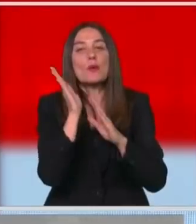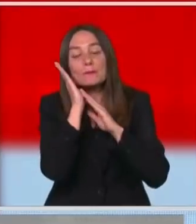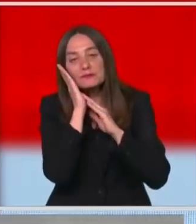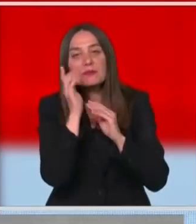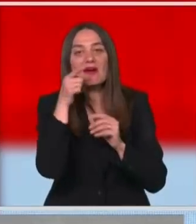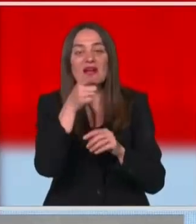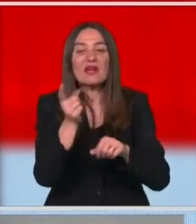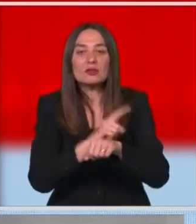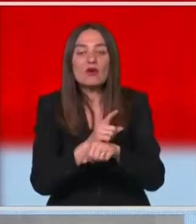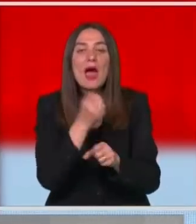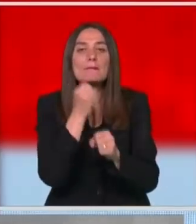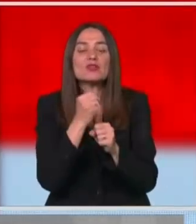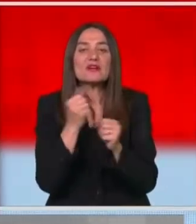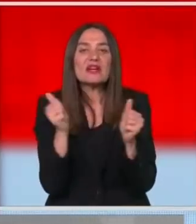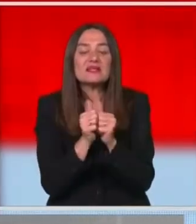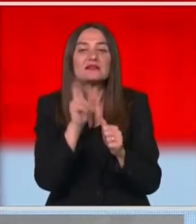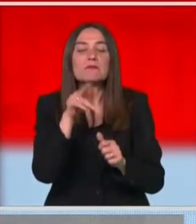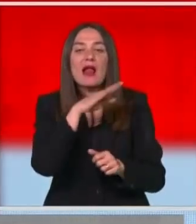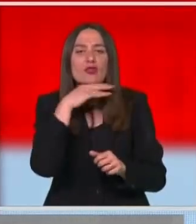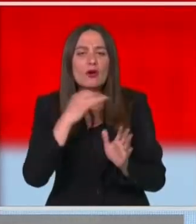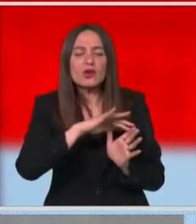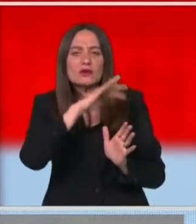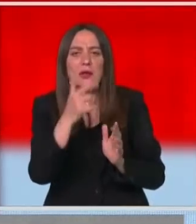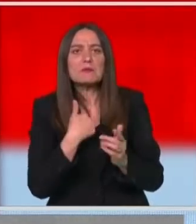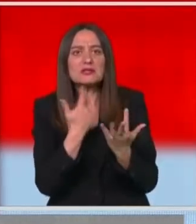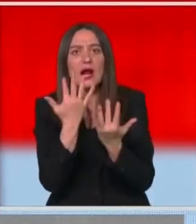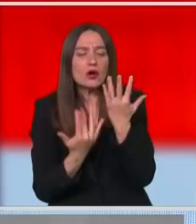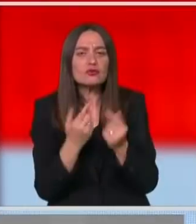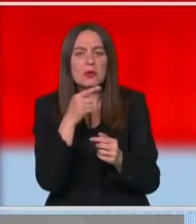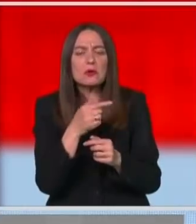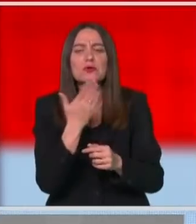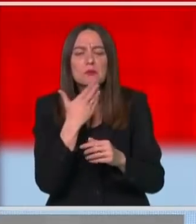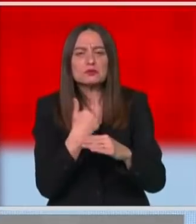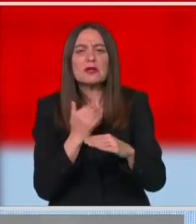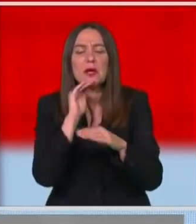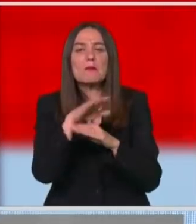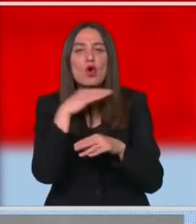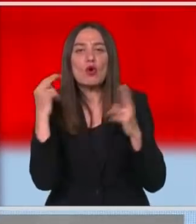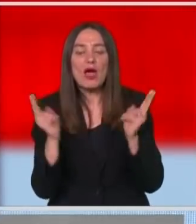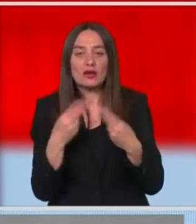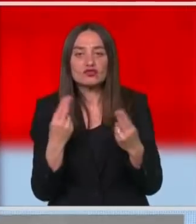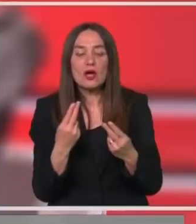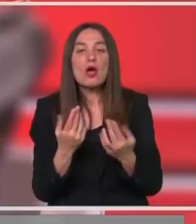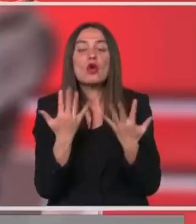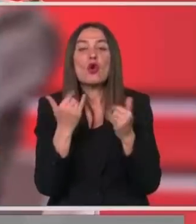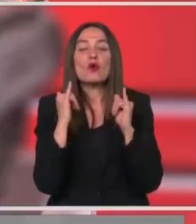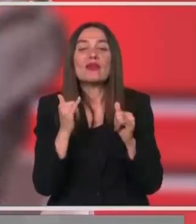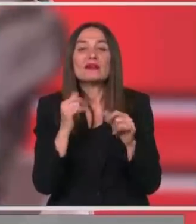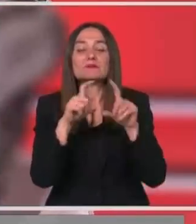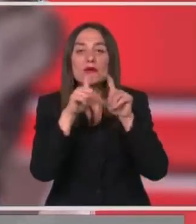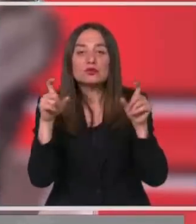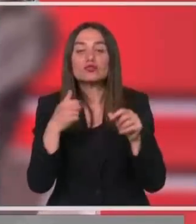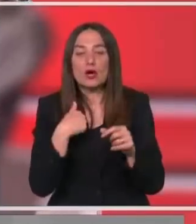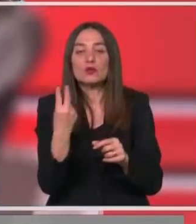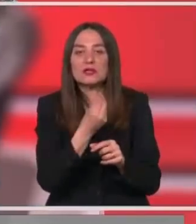moment, dok je poslovna zajednica imala dovoljno zaliha i računali smo svi da ćemo to prebroditi mnogo lakše. I koliko danas preduzeća, dakle ajde